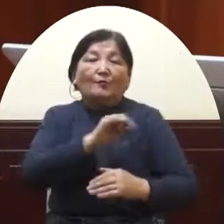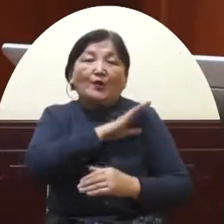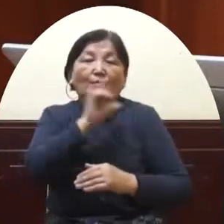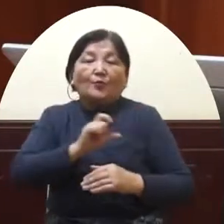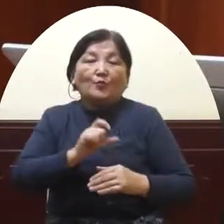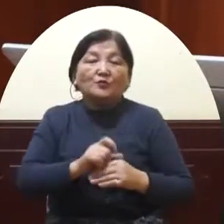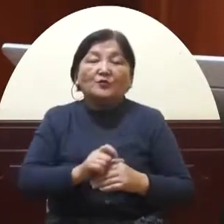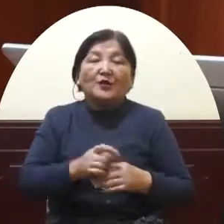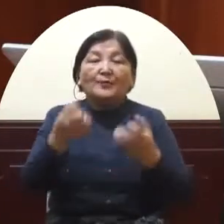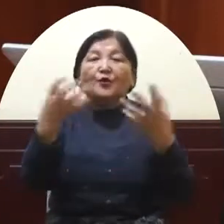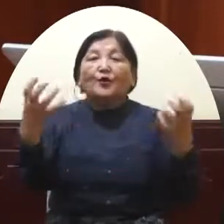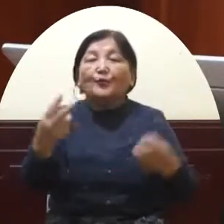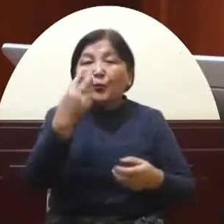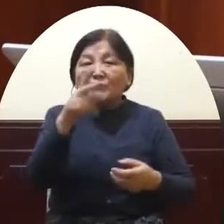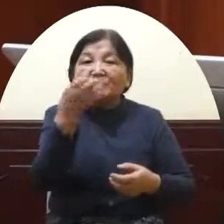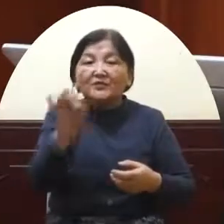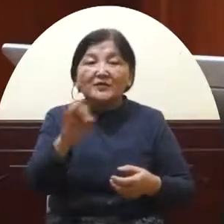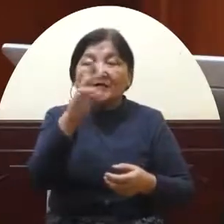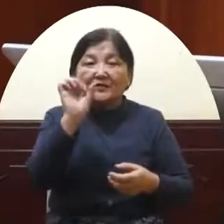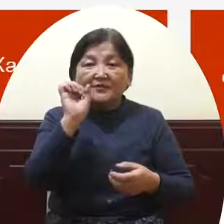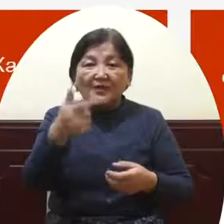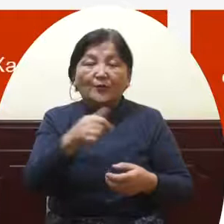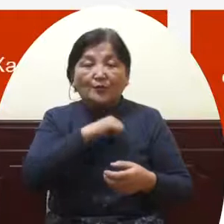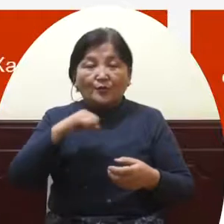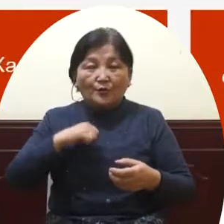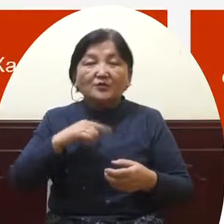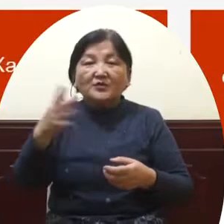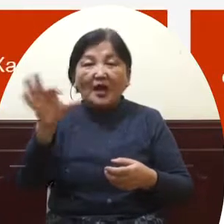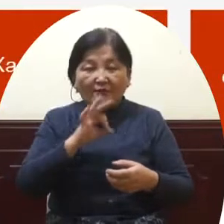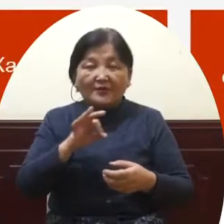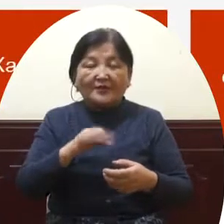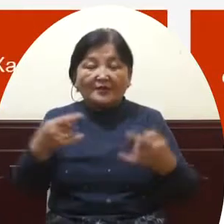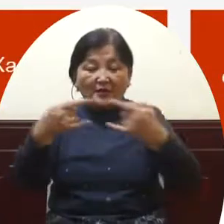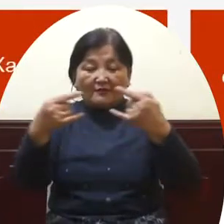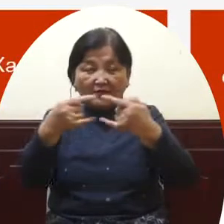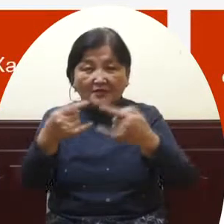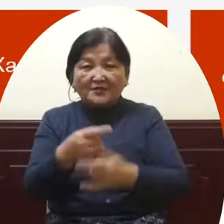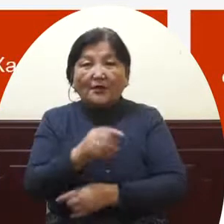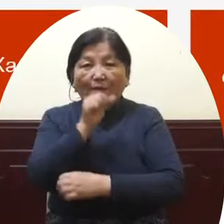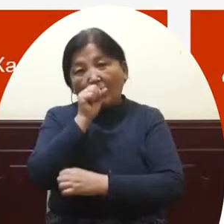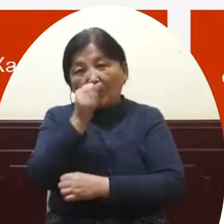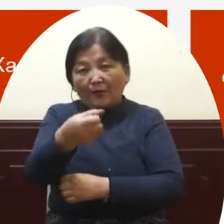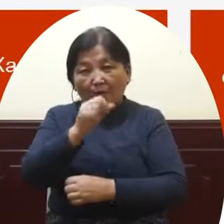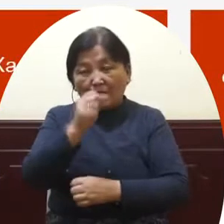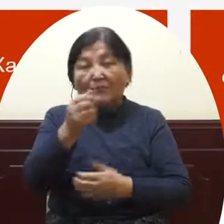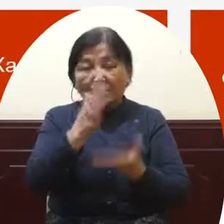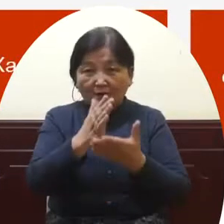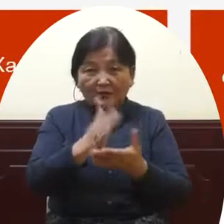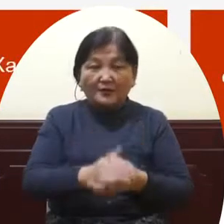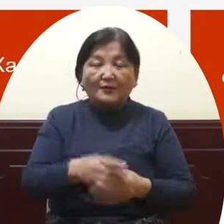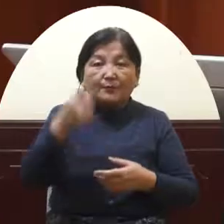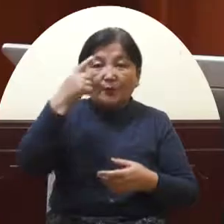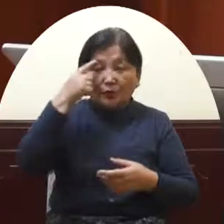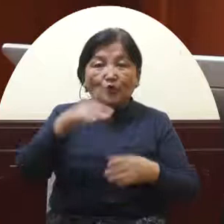цагуудыг авдаг. Энд ерөөсөө шударга юм байхгүй болцсон байна. Тэгэхээр Монголын улс төр, Монголын